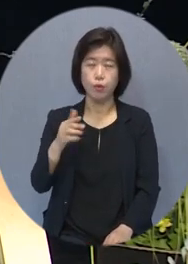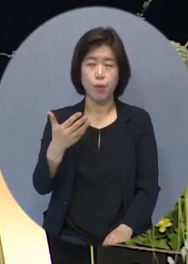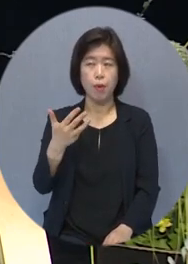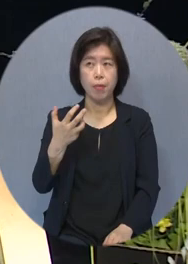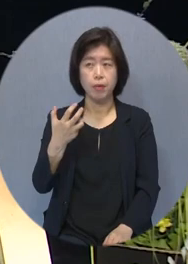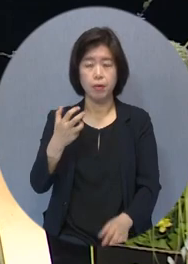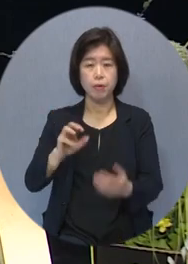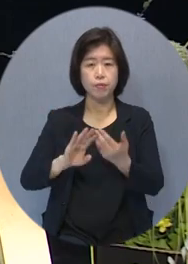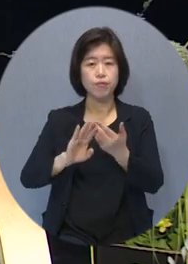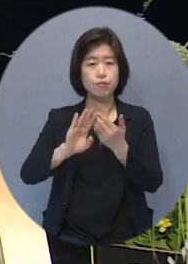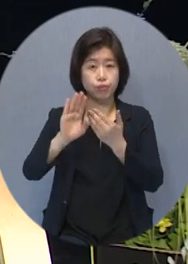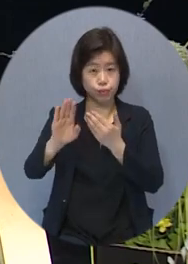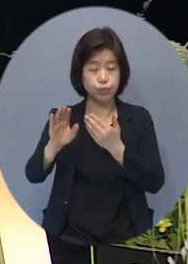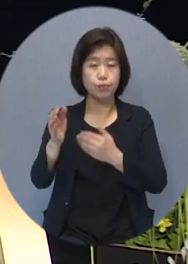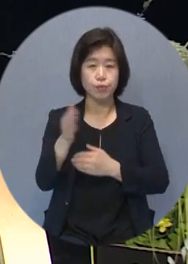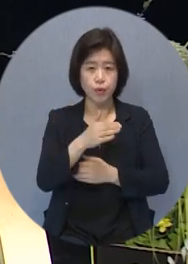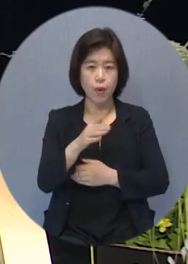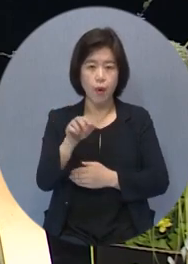치열했습니다.